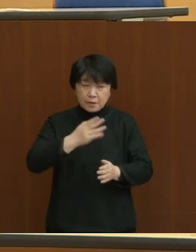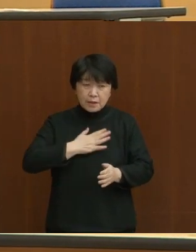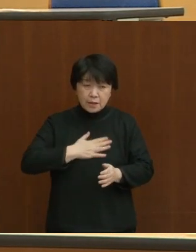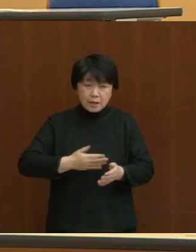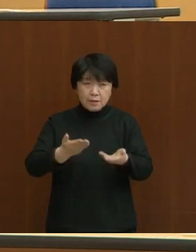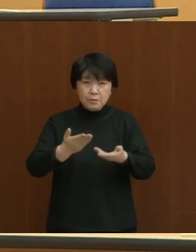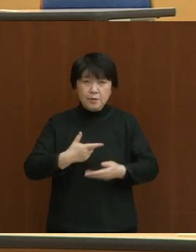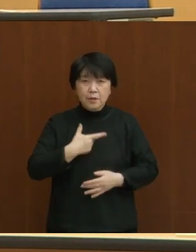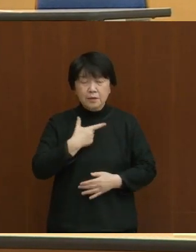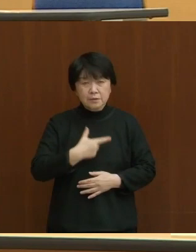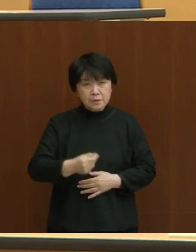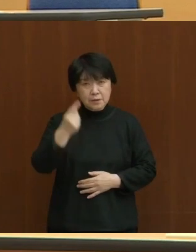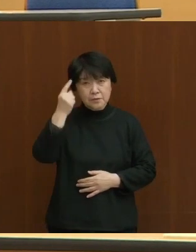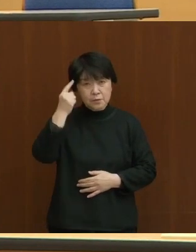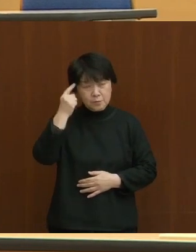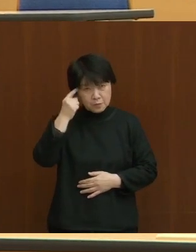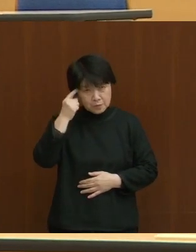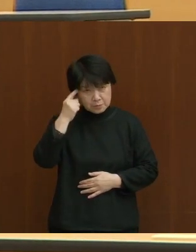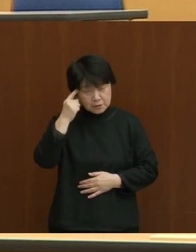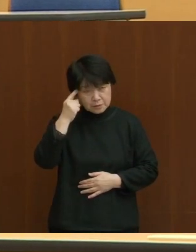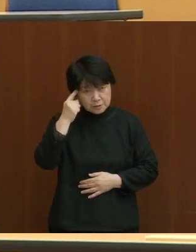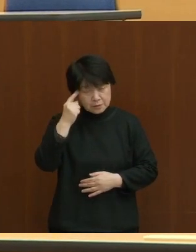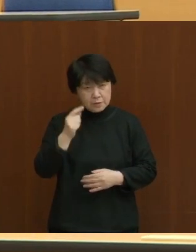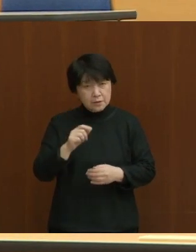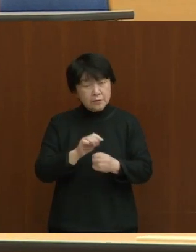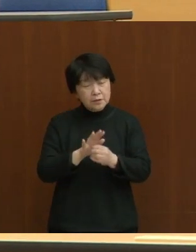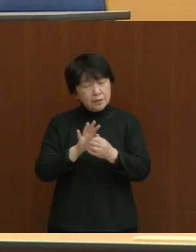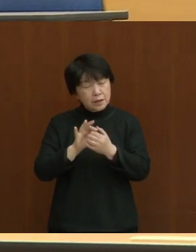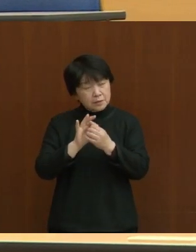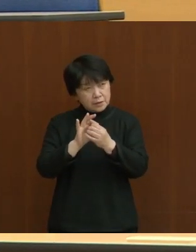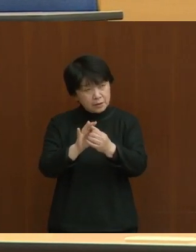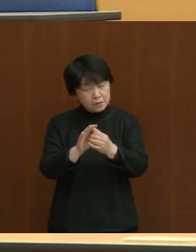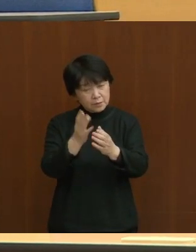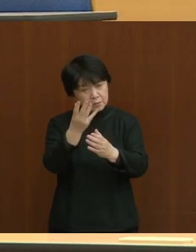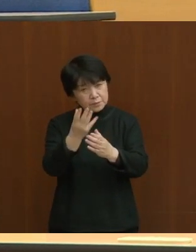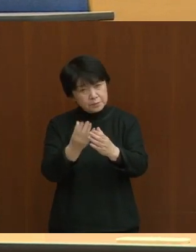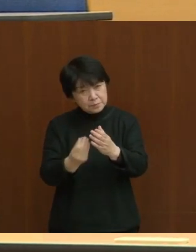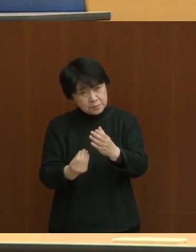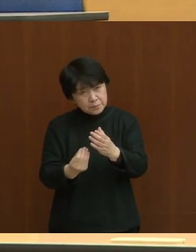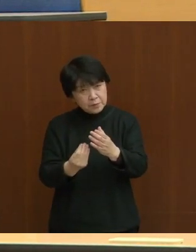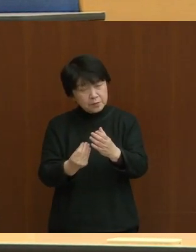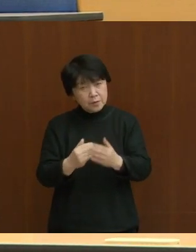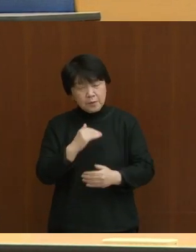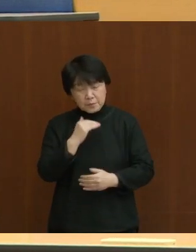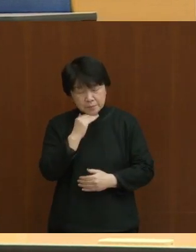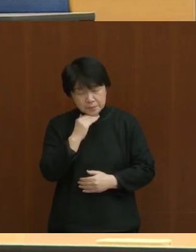です。感染の一日も早い収束を願っています。